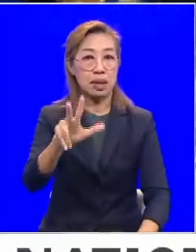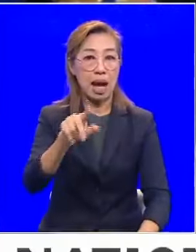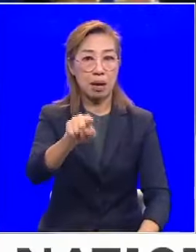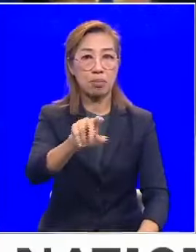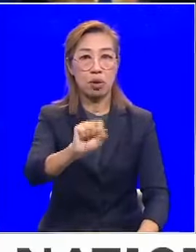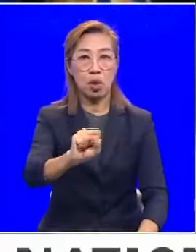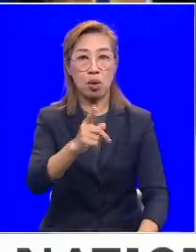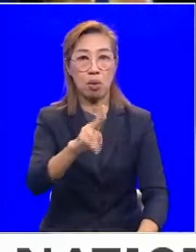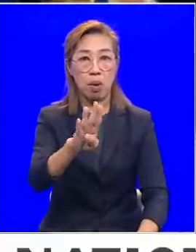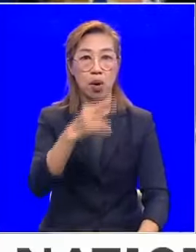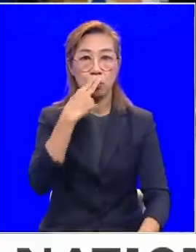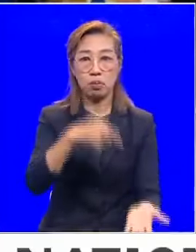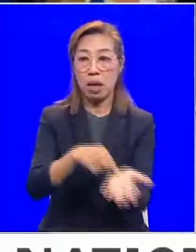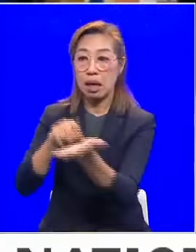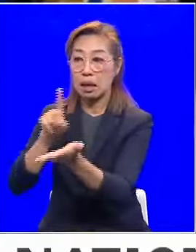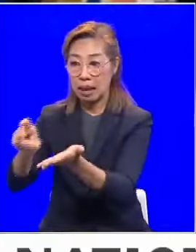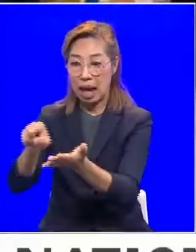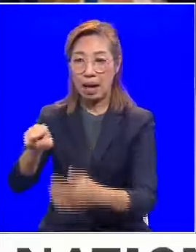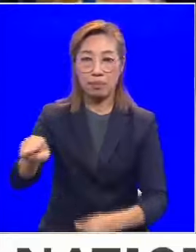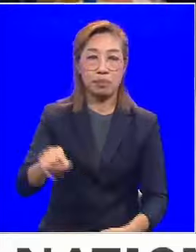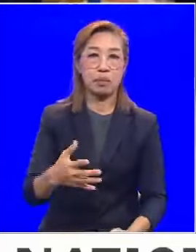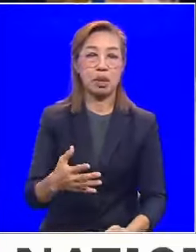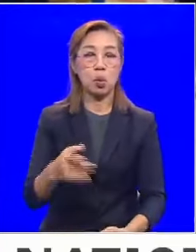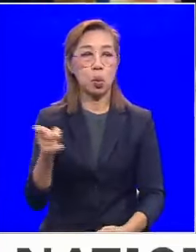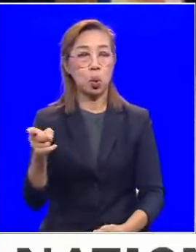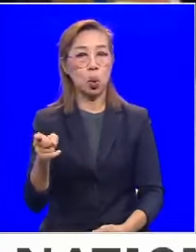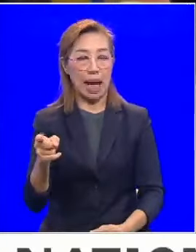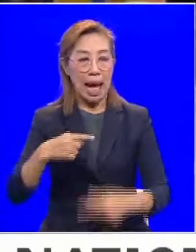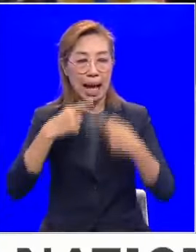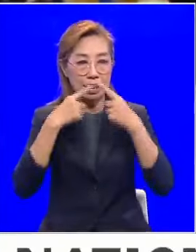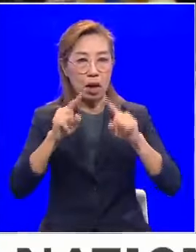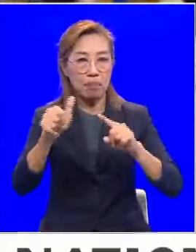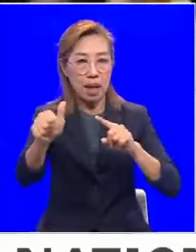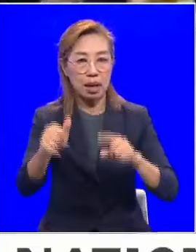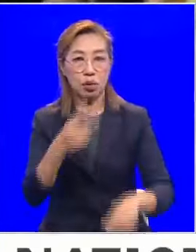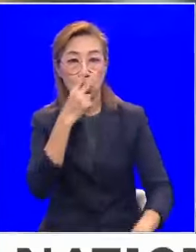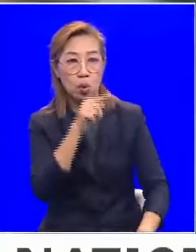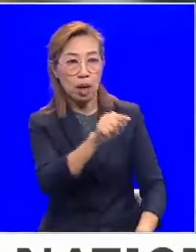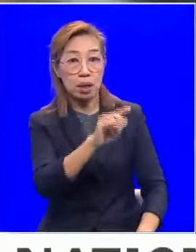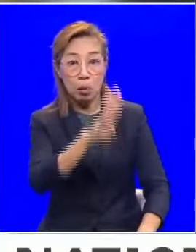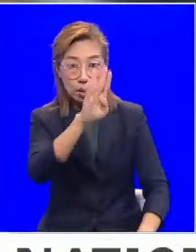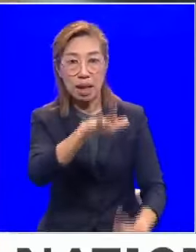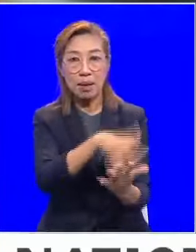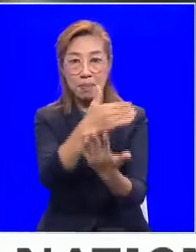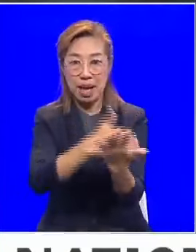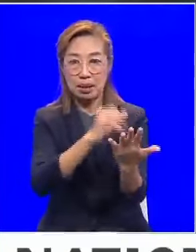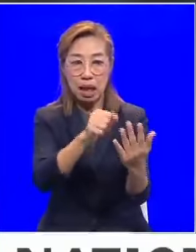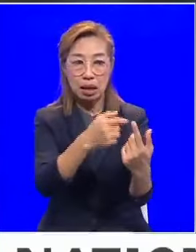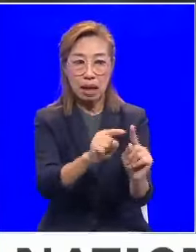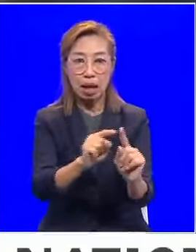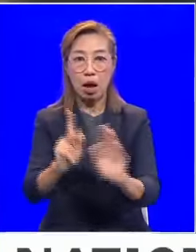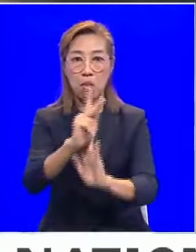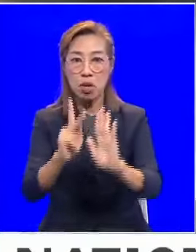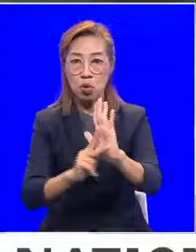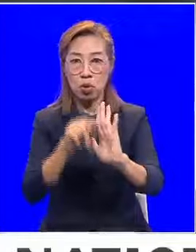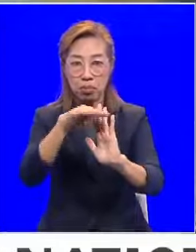ค้างก็ตอบว่าถ้าบริษัททำผิดกฎหมายห้ามก็ถือว่าผิดอค่ะก็คือตอบแบบแบบเค้าเรียกว่าอะไร